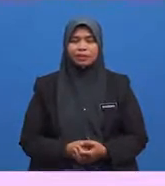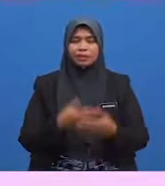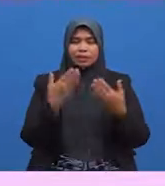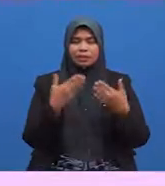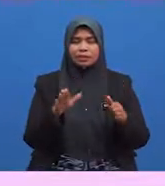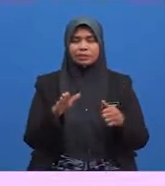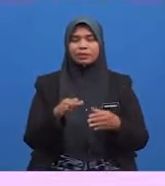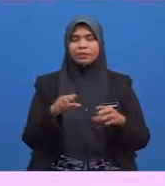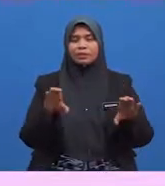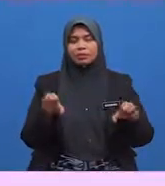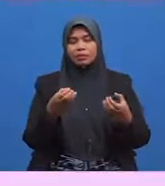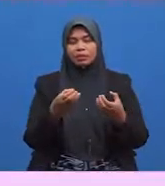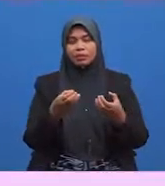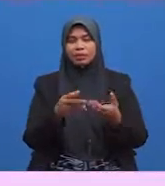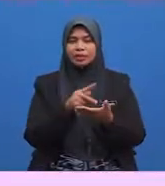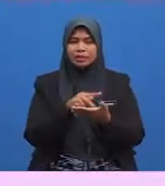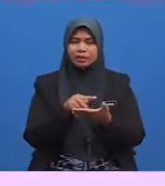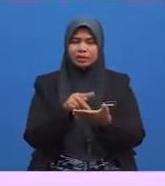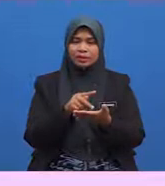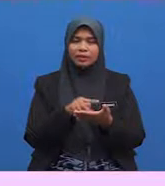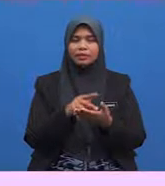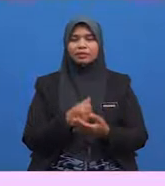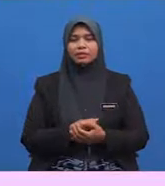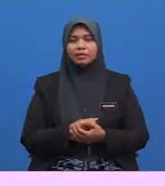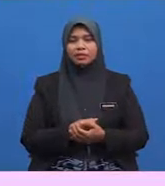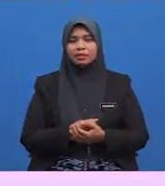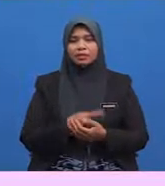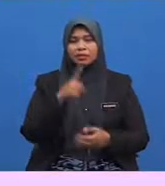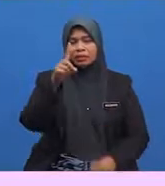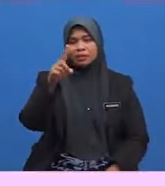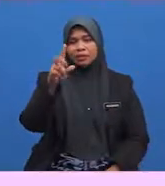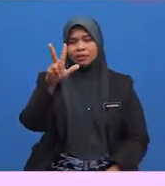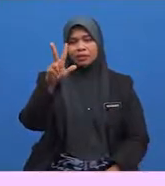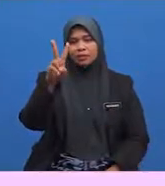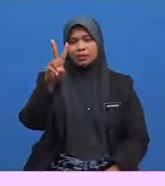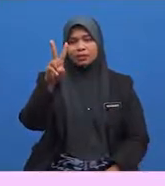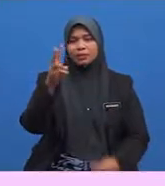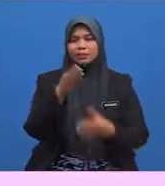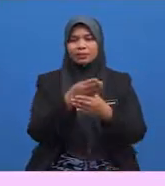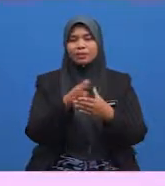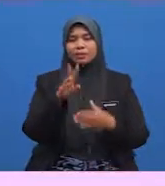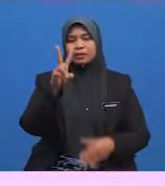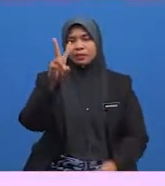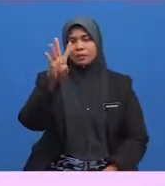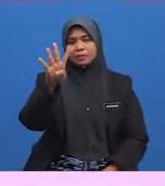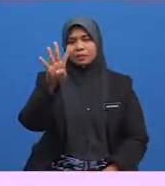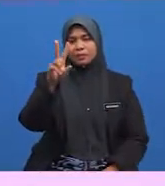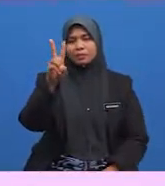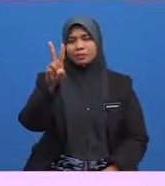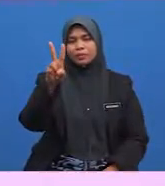Selepas melakukan pengiraan dengan cermat, 132 bahagi